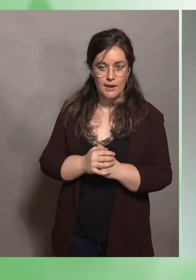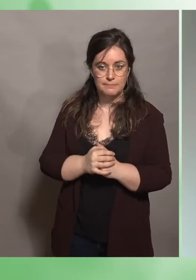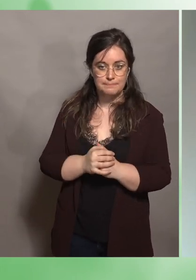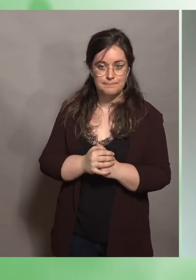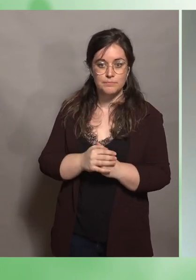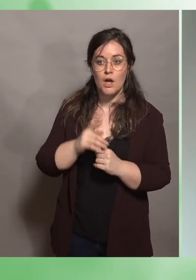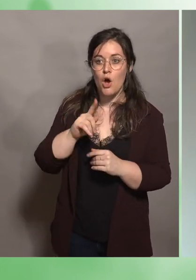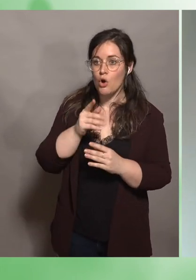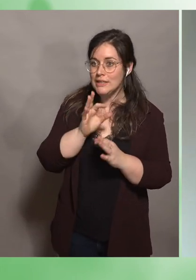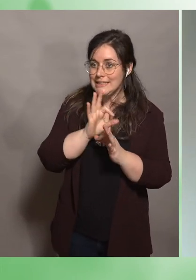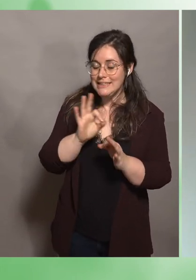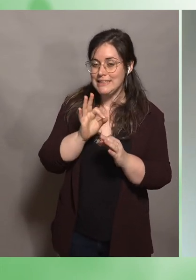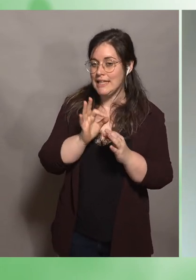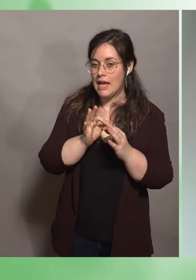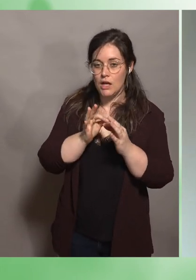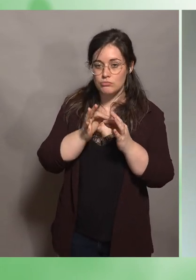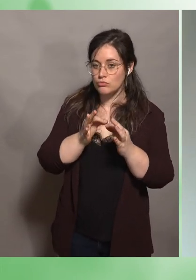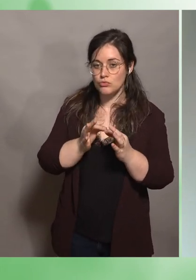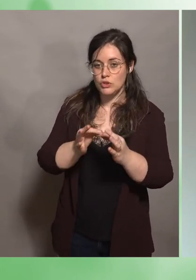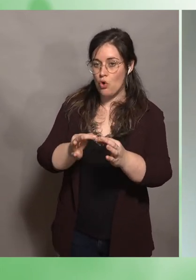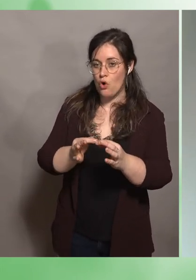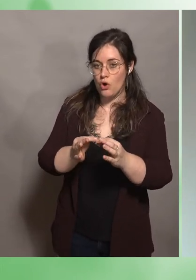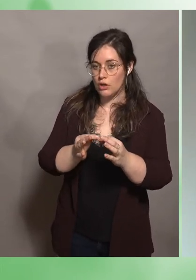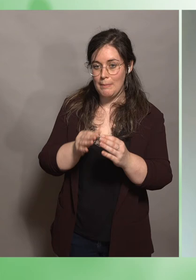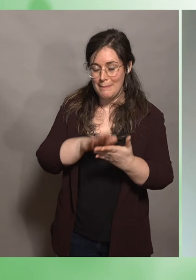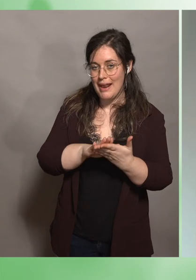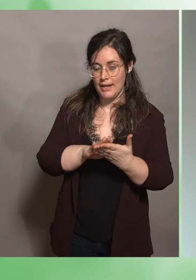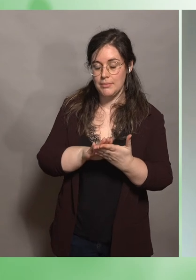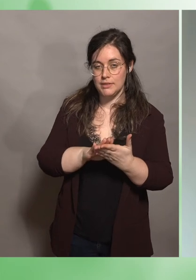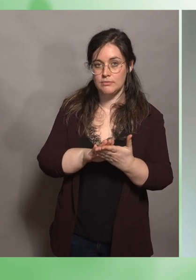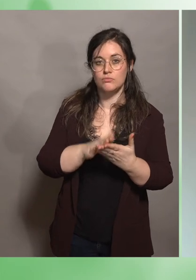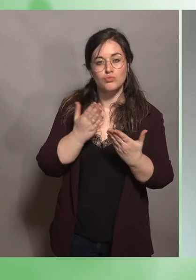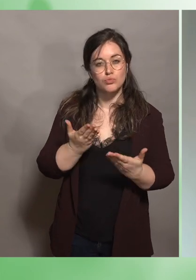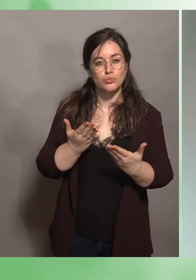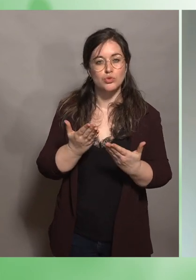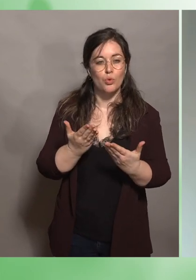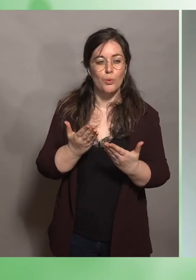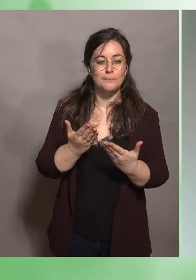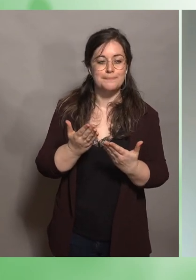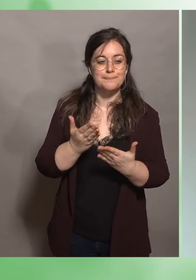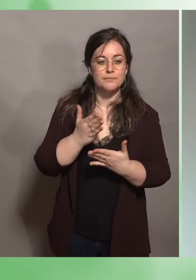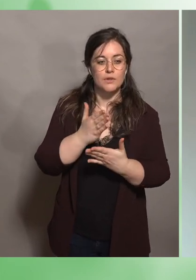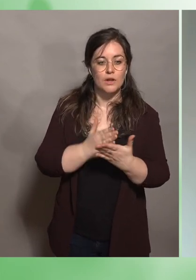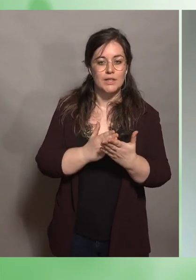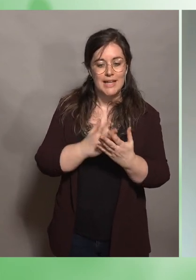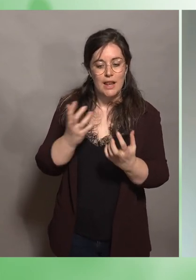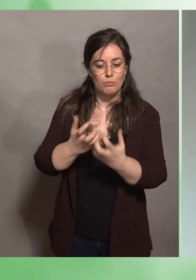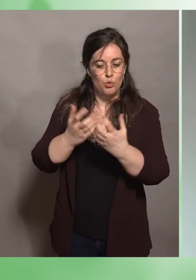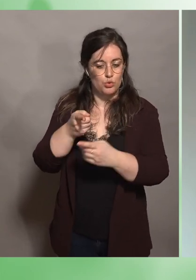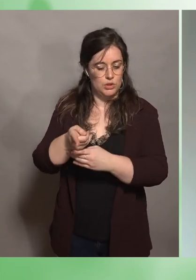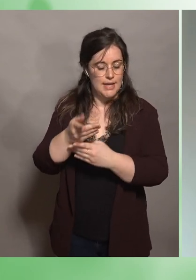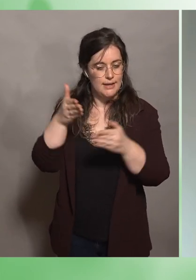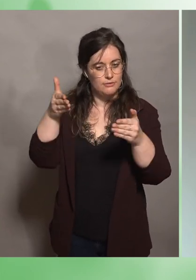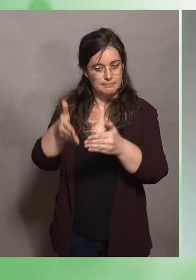extrem zuverlässig und loyal. Also das ist so der Teil, wo es um die Produktivität auch